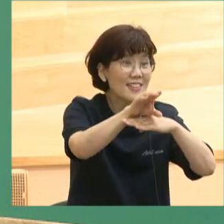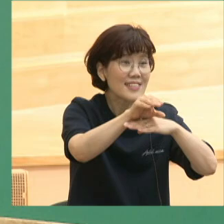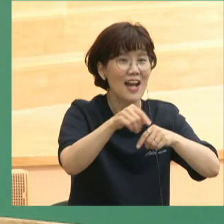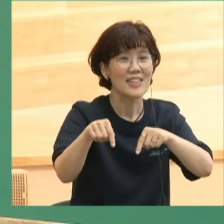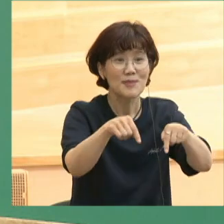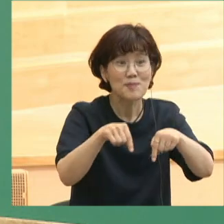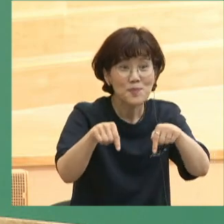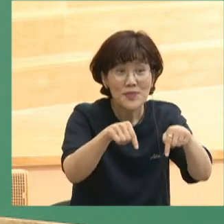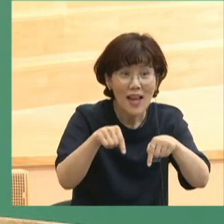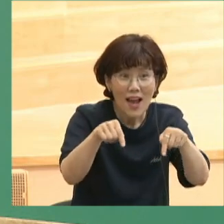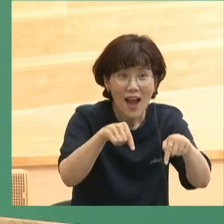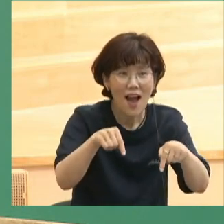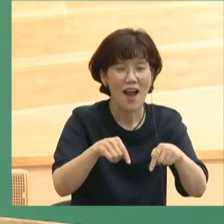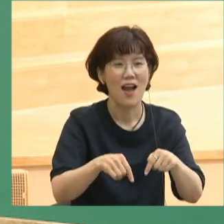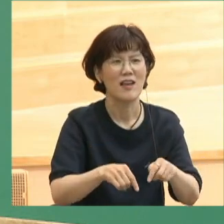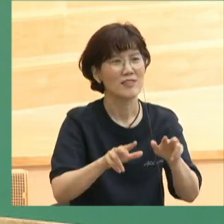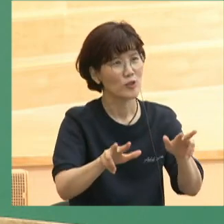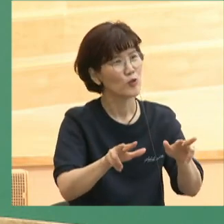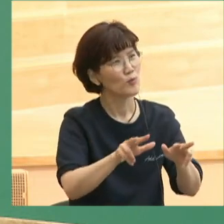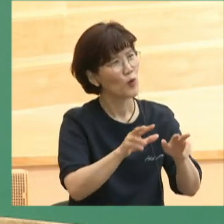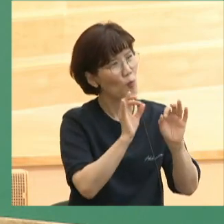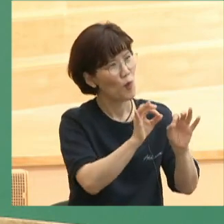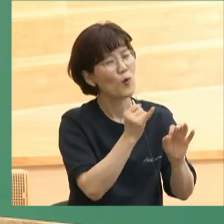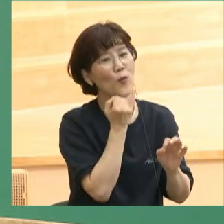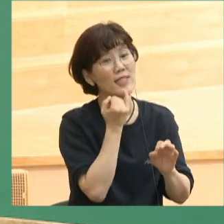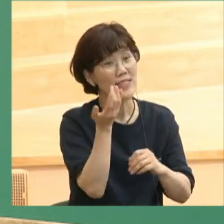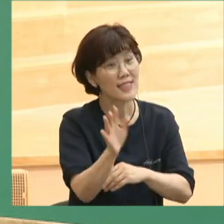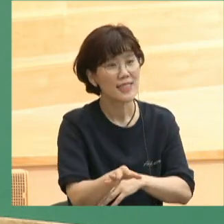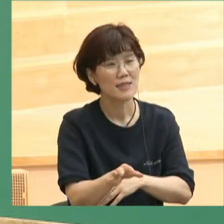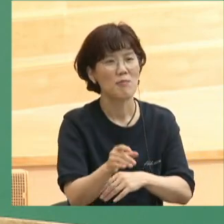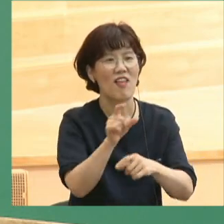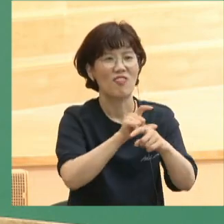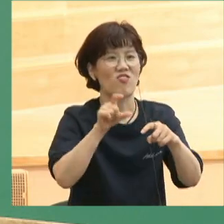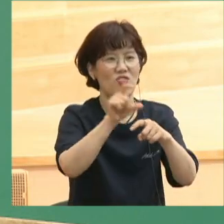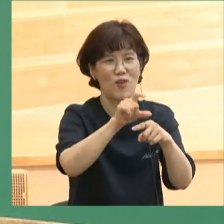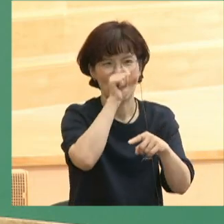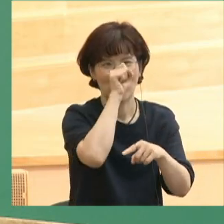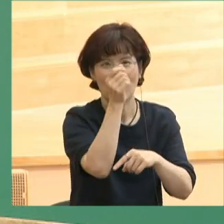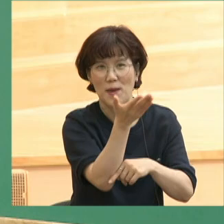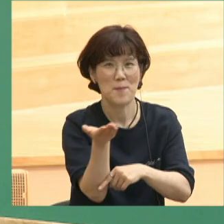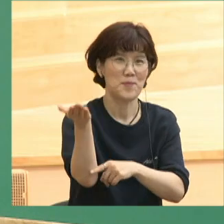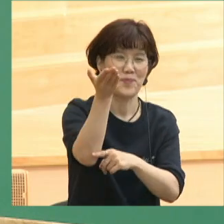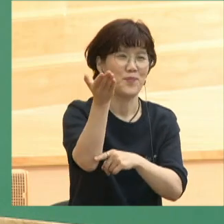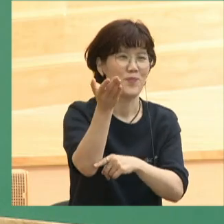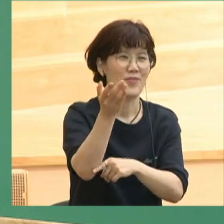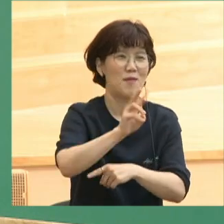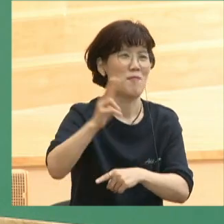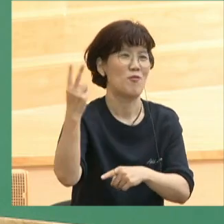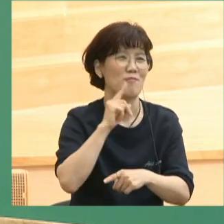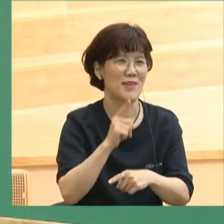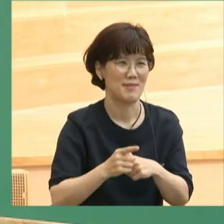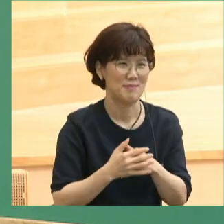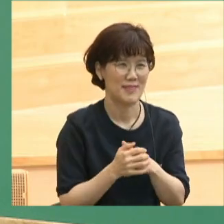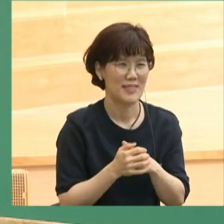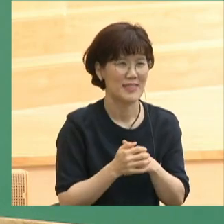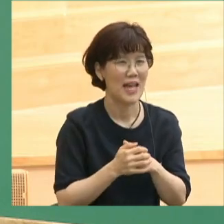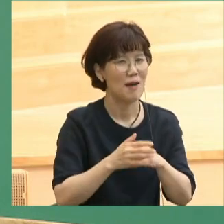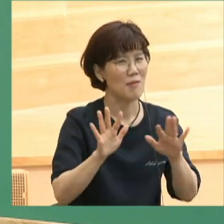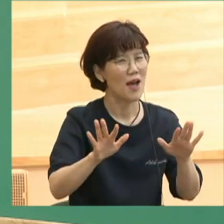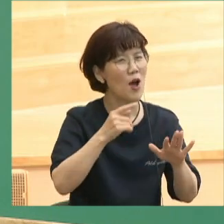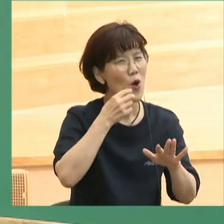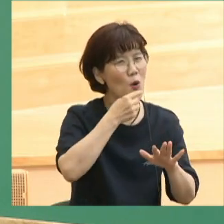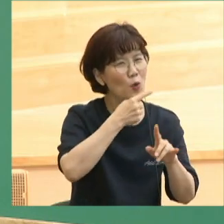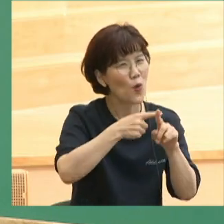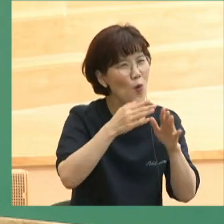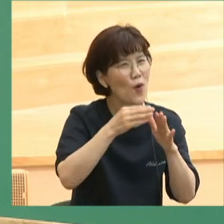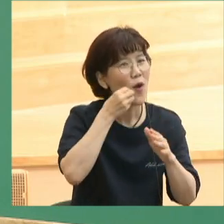음량 지금도 뭐 괜찮을 수 있습니다. 업그레이드 하기로 결정을 한 거예요. 아마 교회 홈페이지도 보면